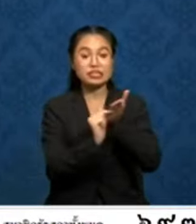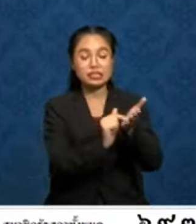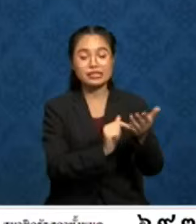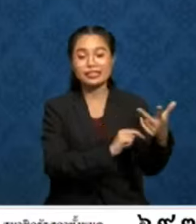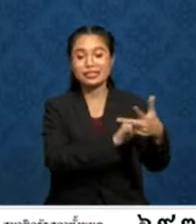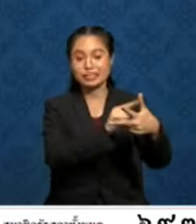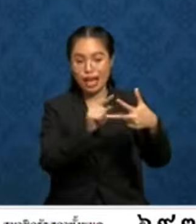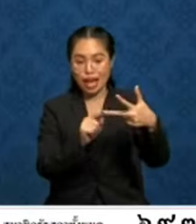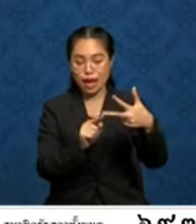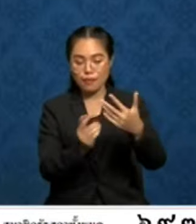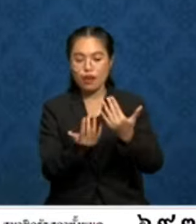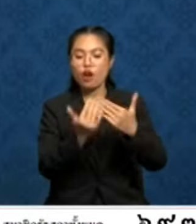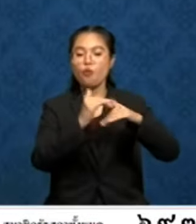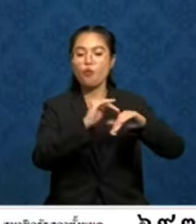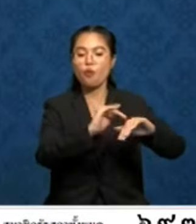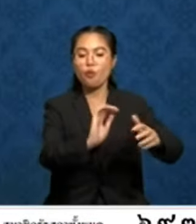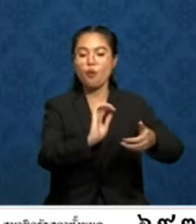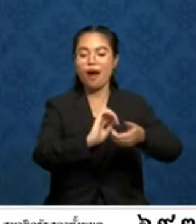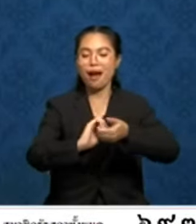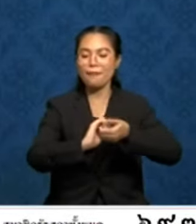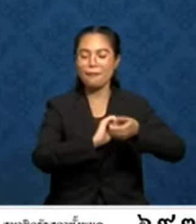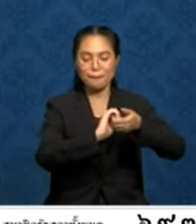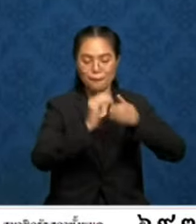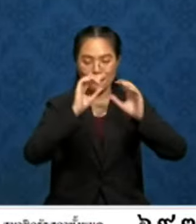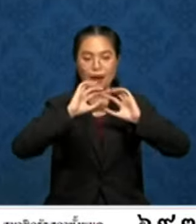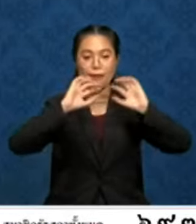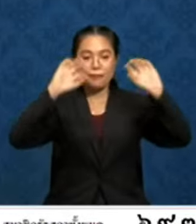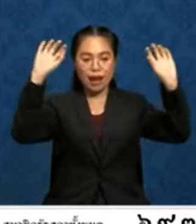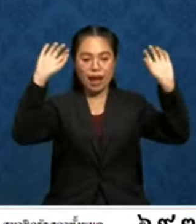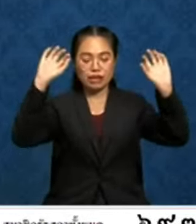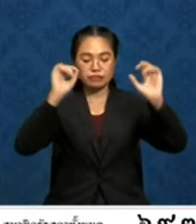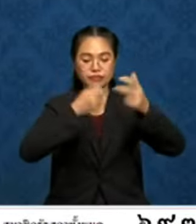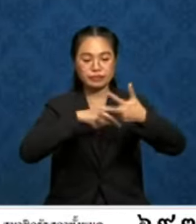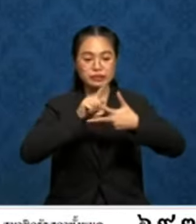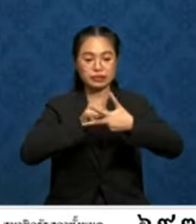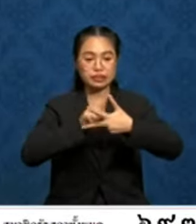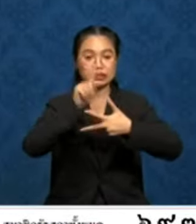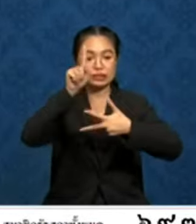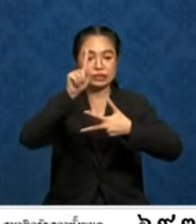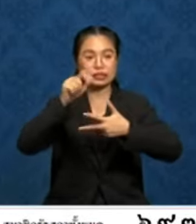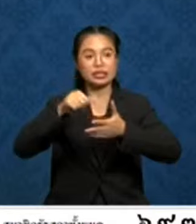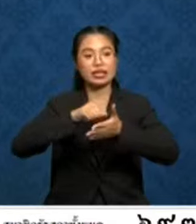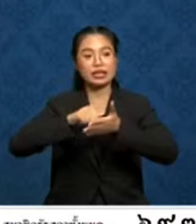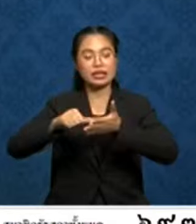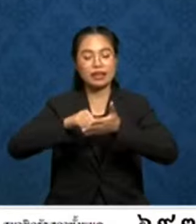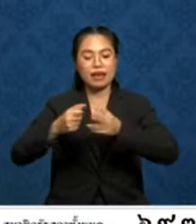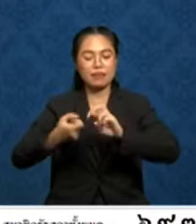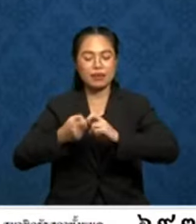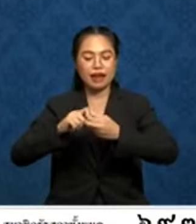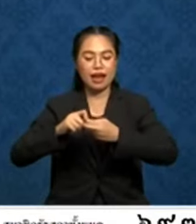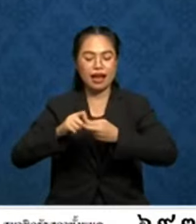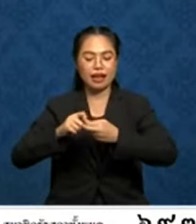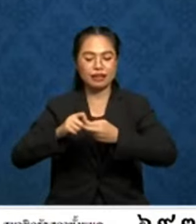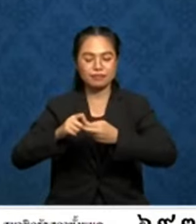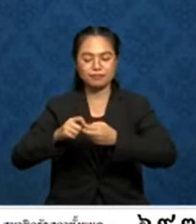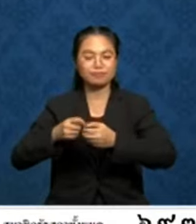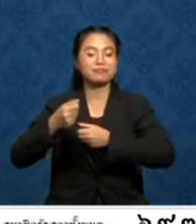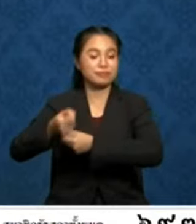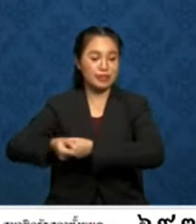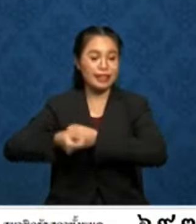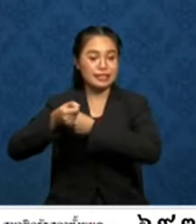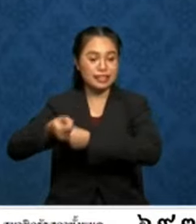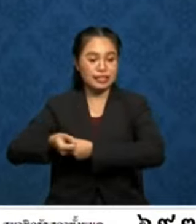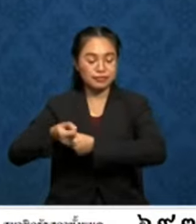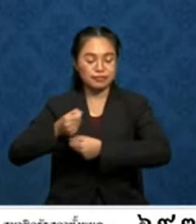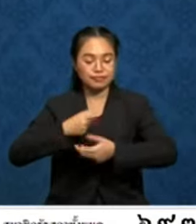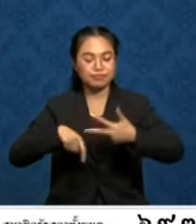รัฐบาลก็คือนโยบายที่ 1ในการแก้ปัญหาราคาสินค้าเกษตรนโยบายที่ 2ก็